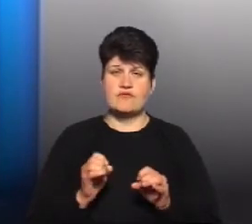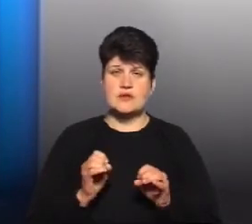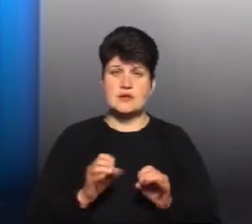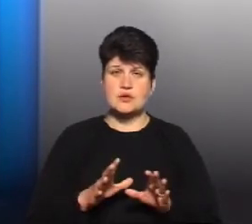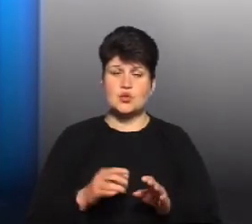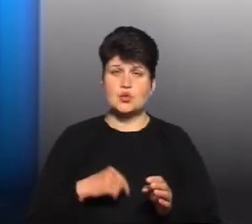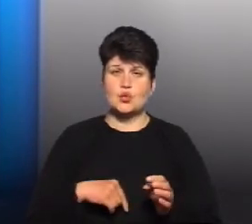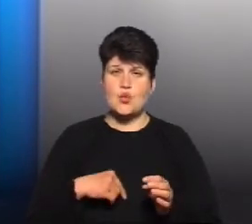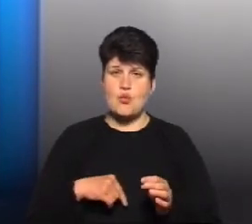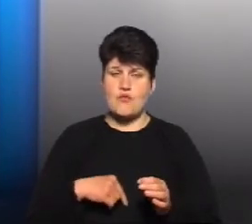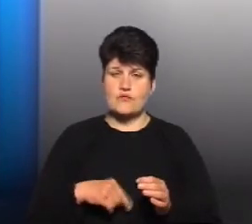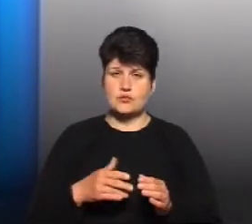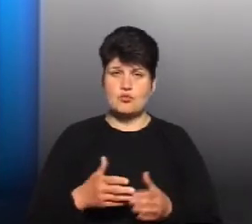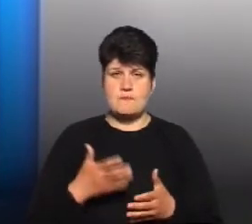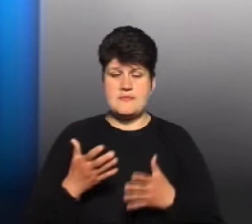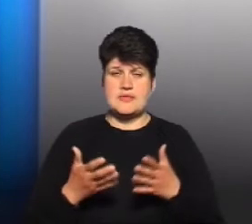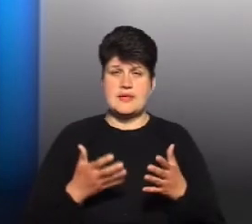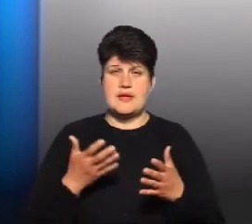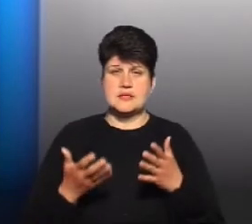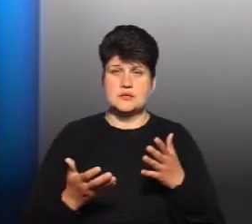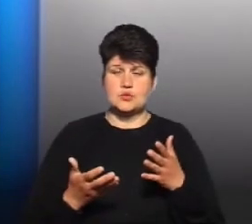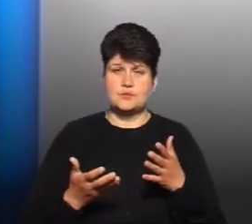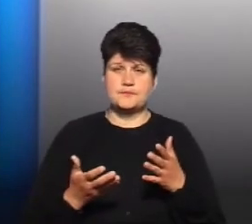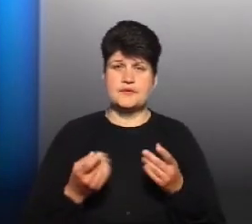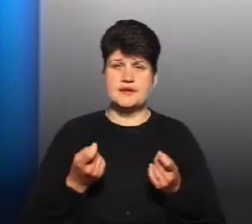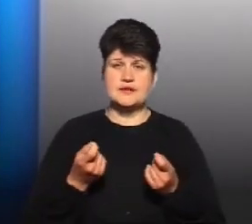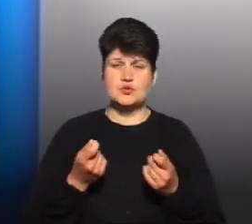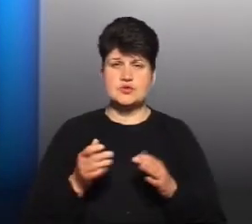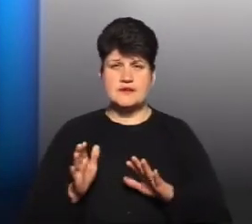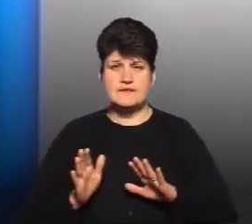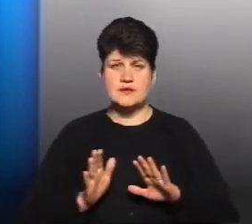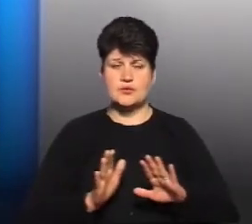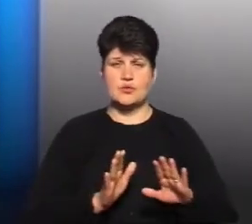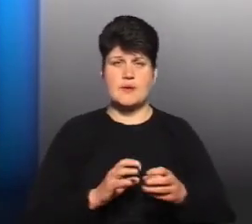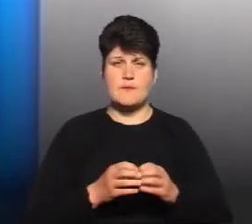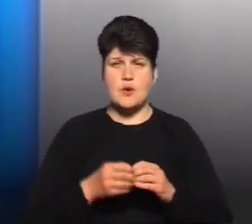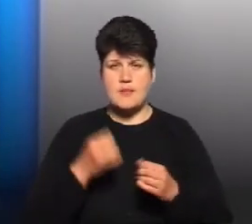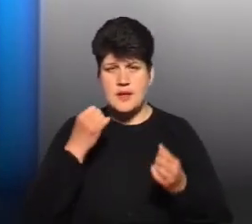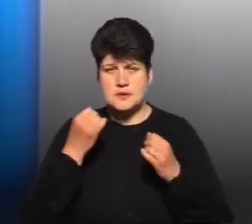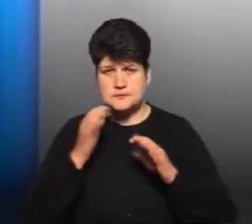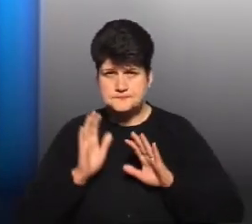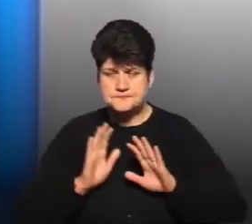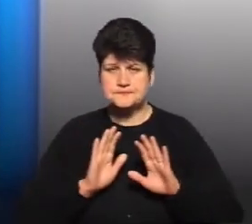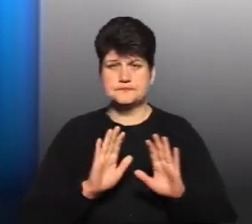духовному, піднесеному, десь відходять на другий план їхні проблеми, і вони зовсім